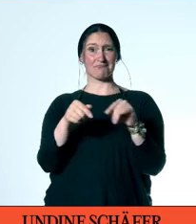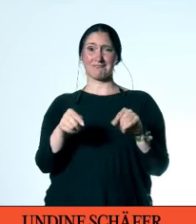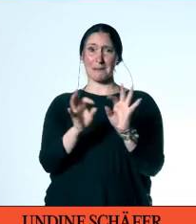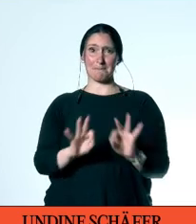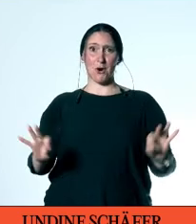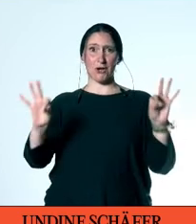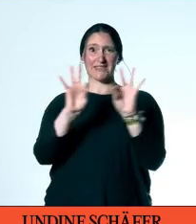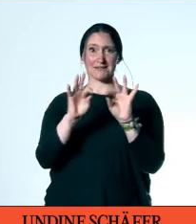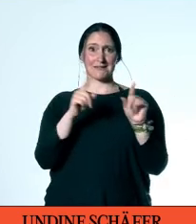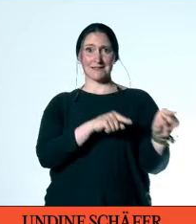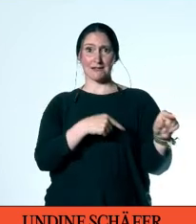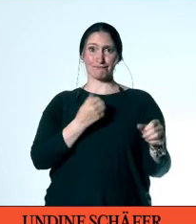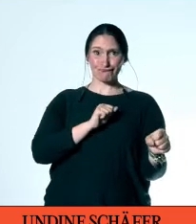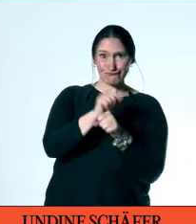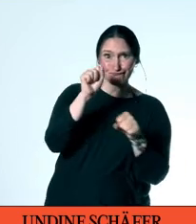heard.